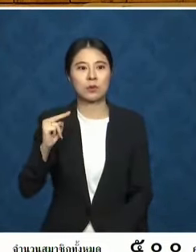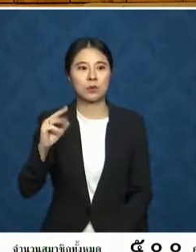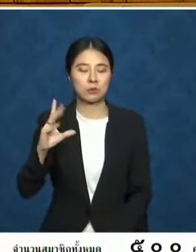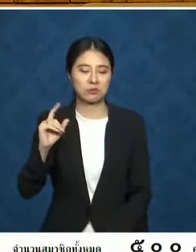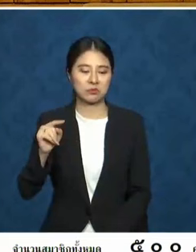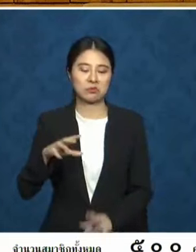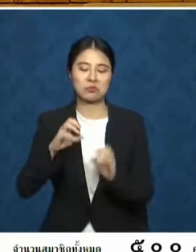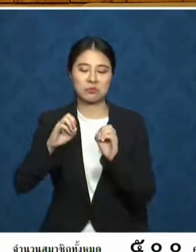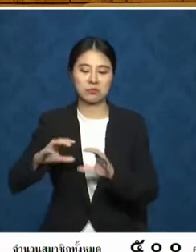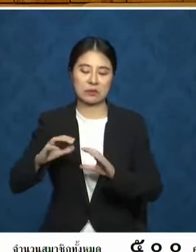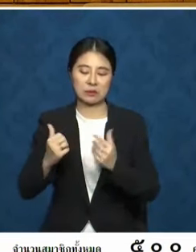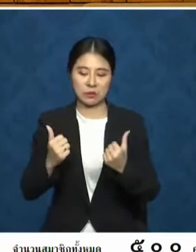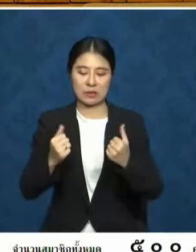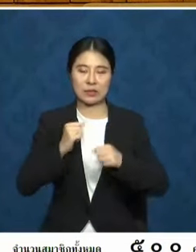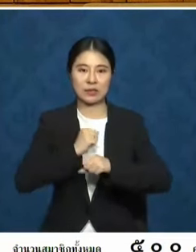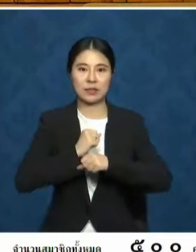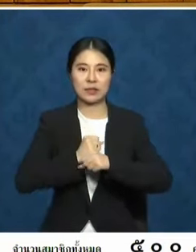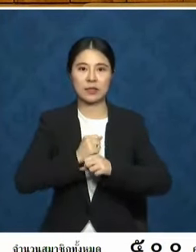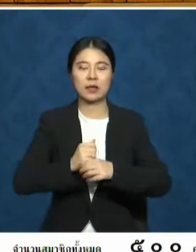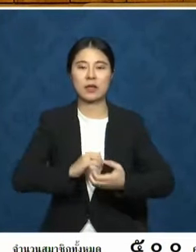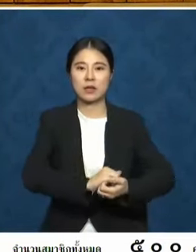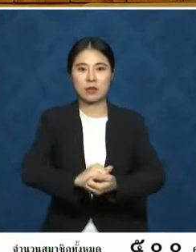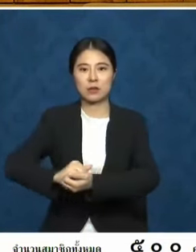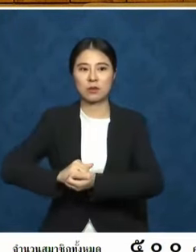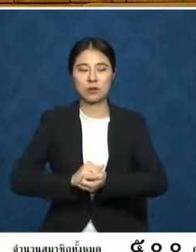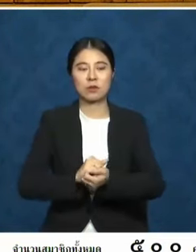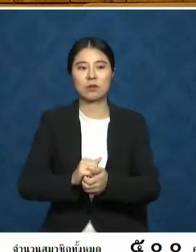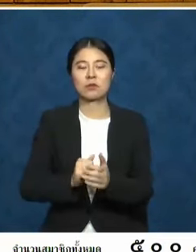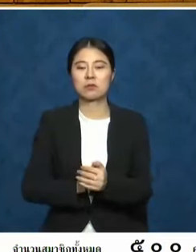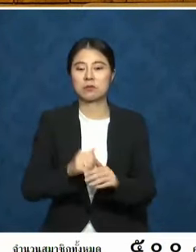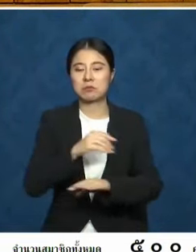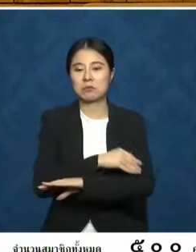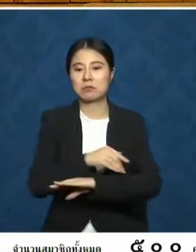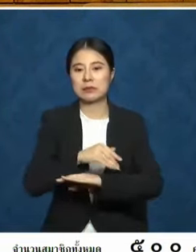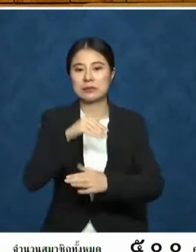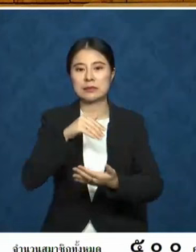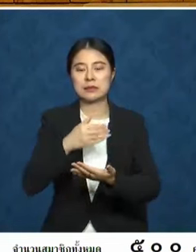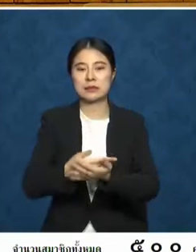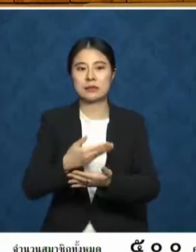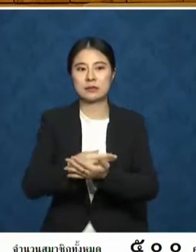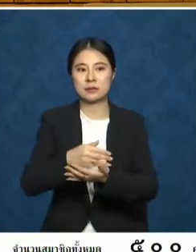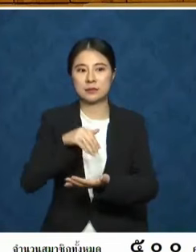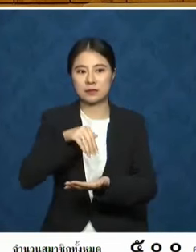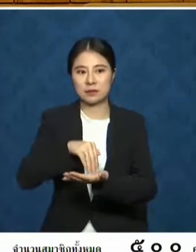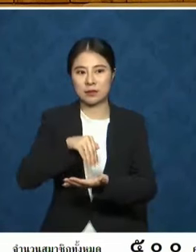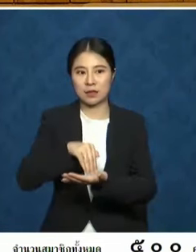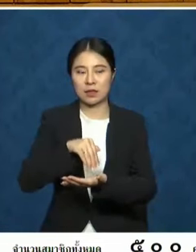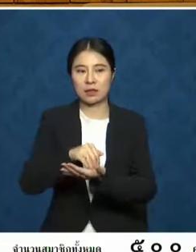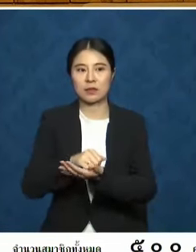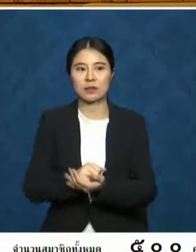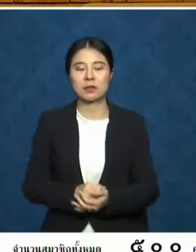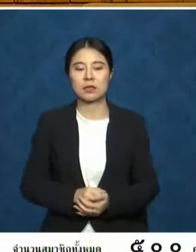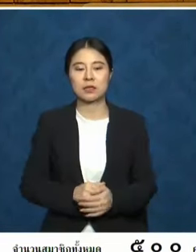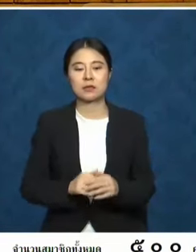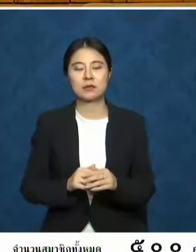ักำลงทำงานร่วมกับสำนกก็ประมาณและกลบญชีกลางในการดูว่าสทธิประโยชนที่ได้มากขึ้น